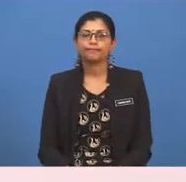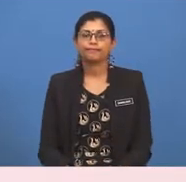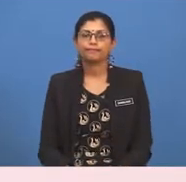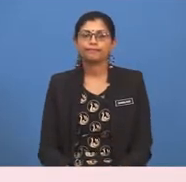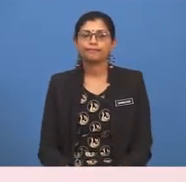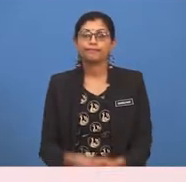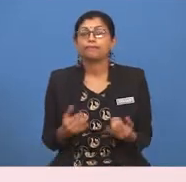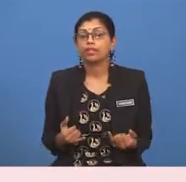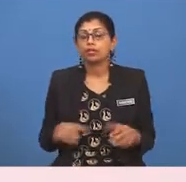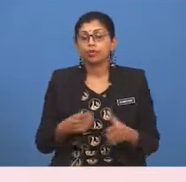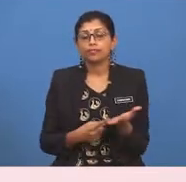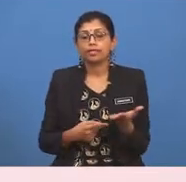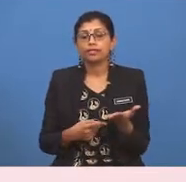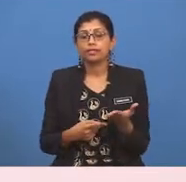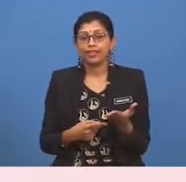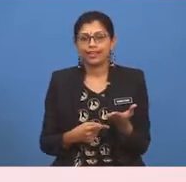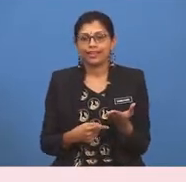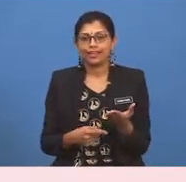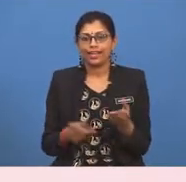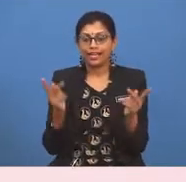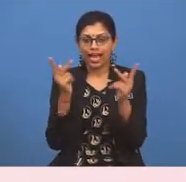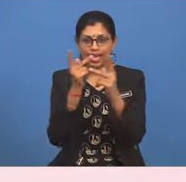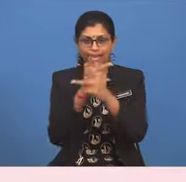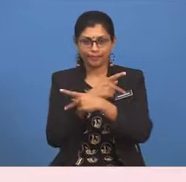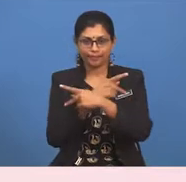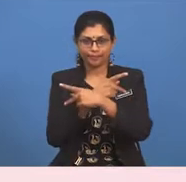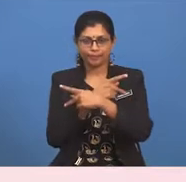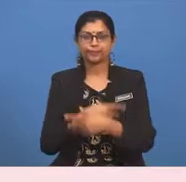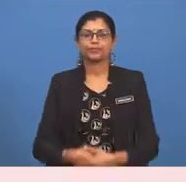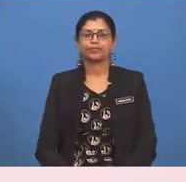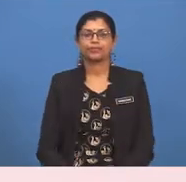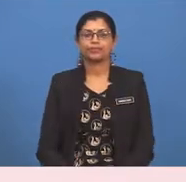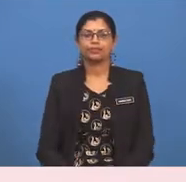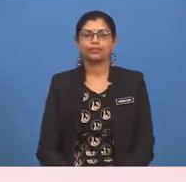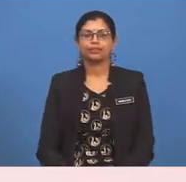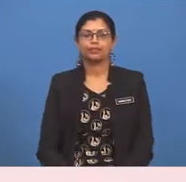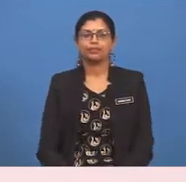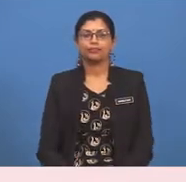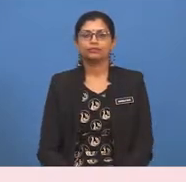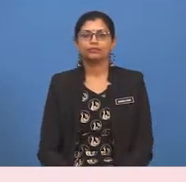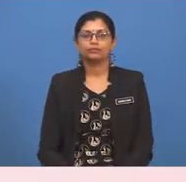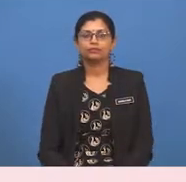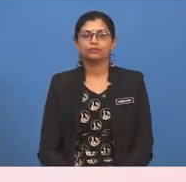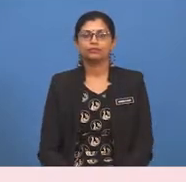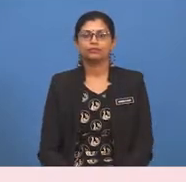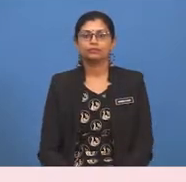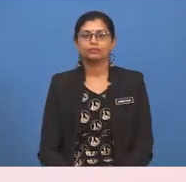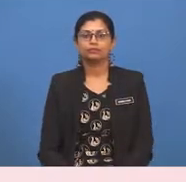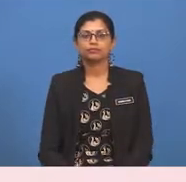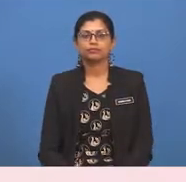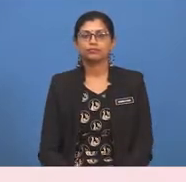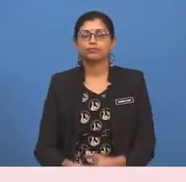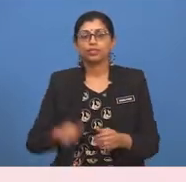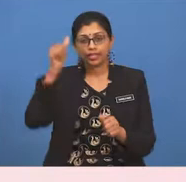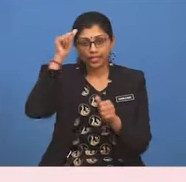Kita akan gunakan bentuk lazim. Ingat, pilih nombor yang lebih mudah untuk